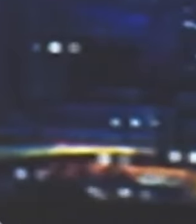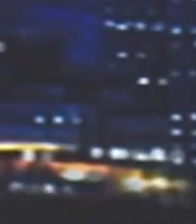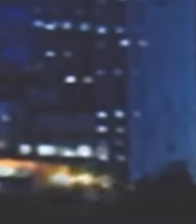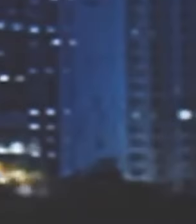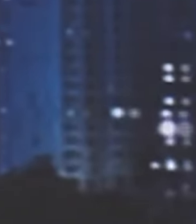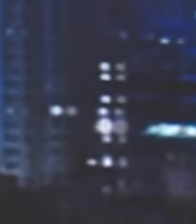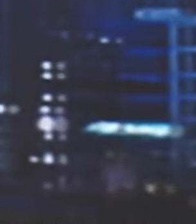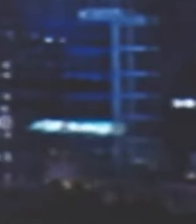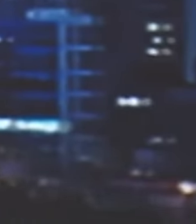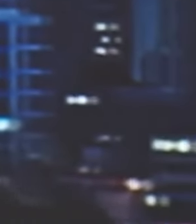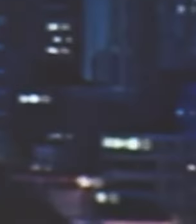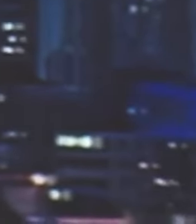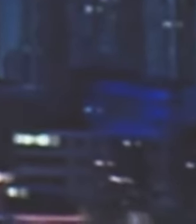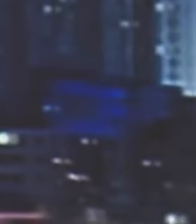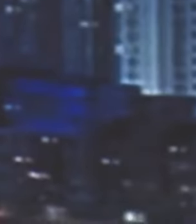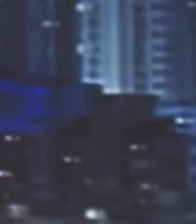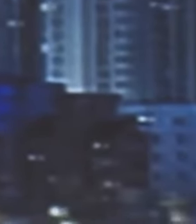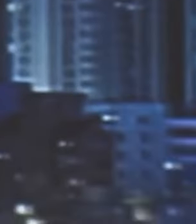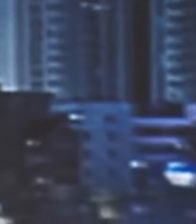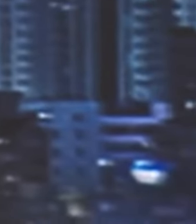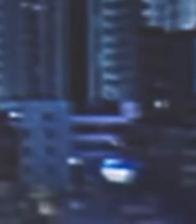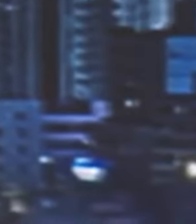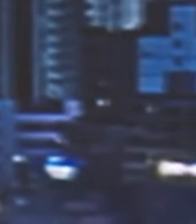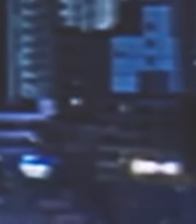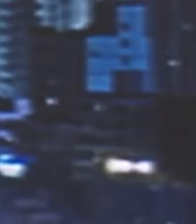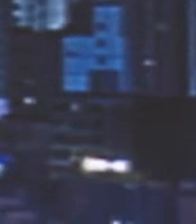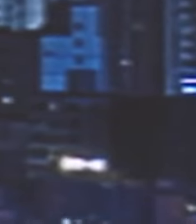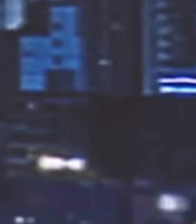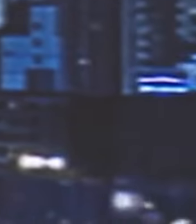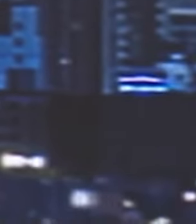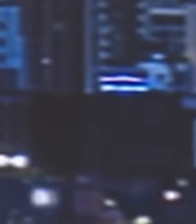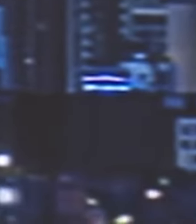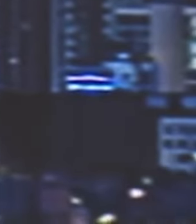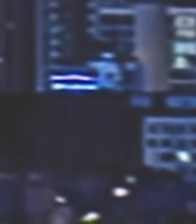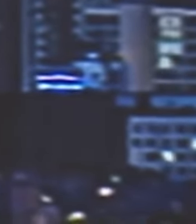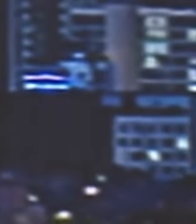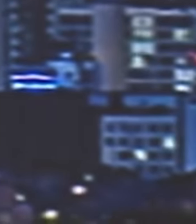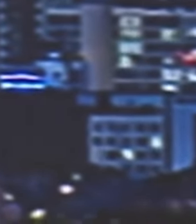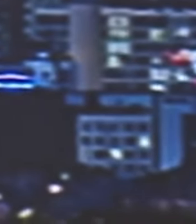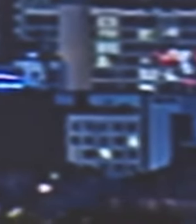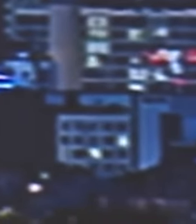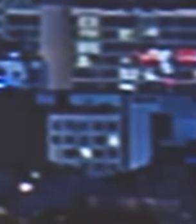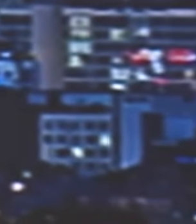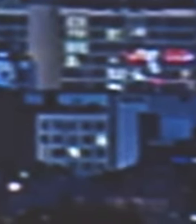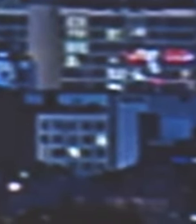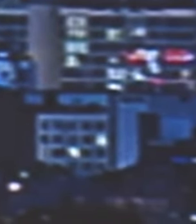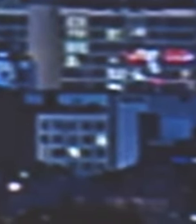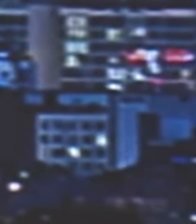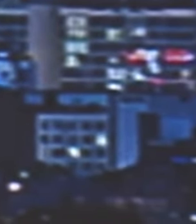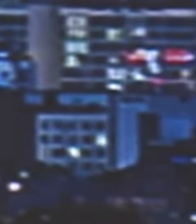JTBC 뉴스를 시청해 주신 여러분 고맙습니다. 저희는 저녁 6시 50분 뉴스룸에서 뵙겠습니다.